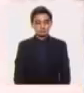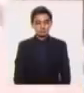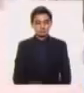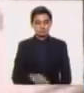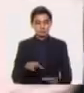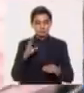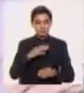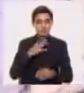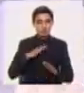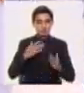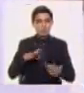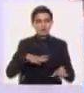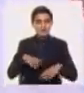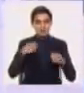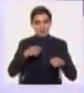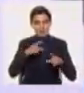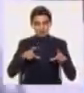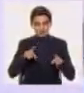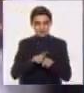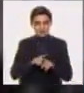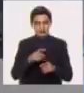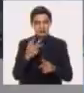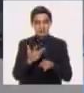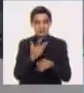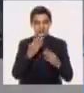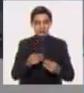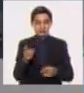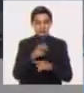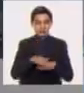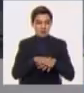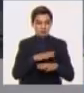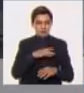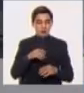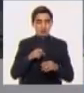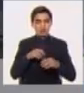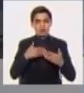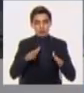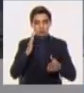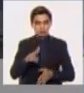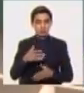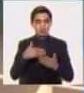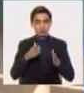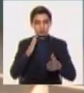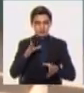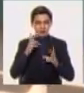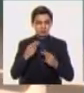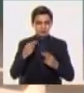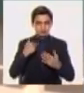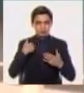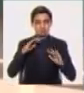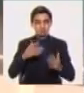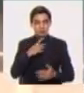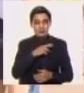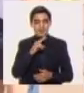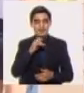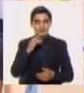Тағаты таусылған орталық базар сатушыларының осылай жиналғанына үшінші күн болды. Ашыламыз деп күнде беретін уәдеден әбден шаршадық дейді. Оған қоса карантинде